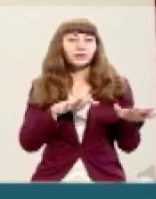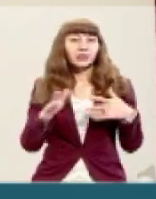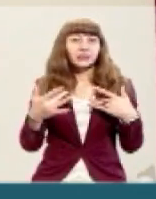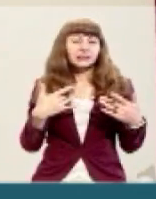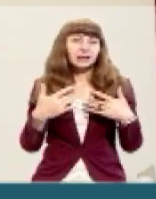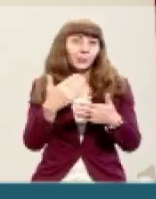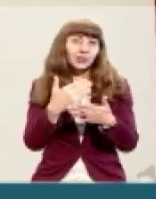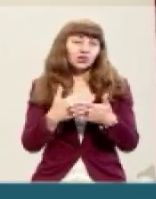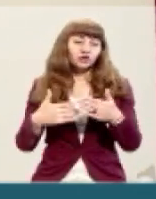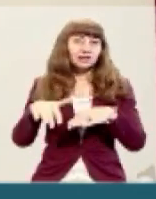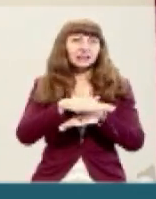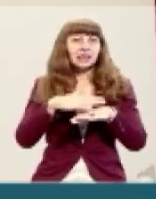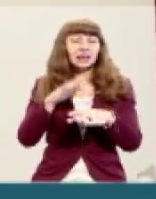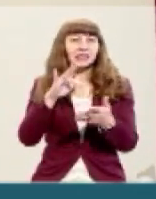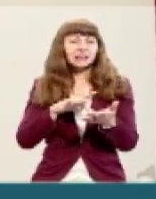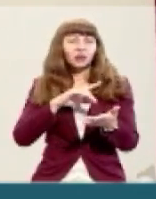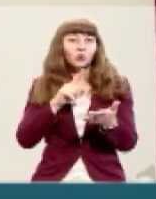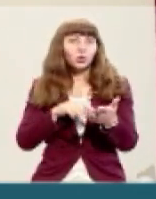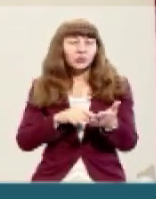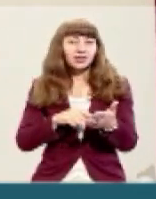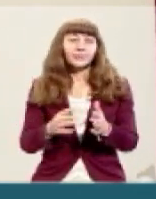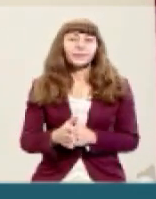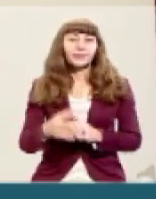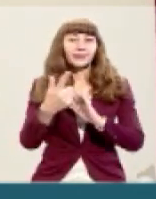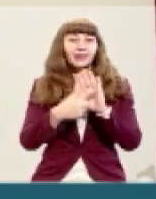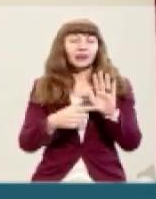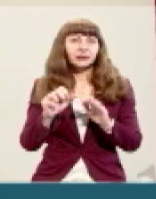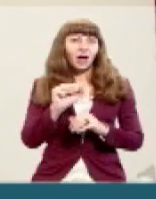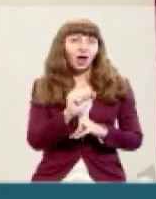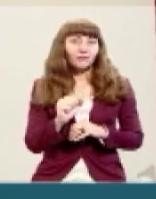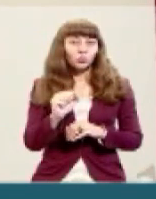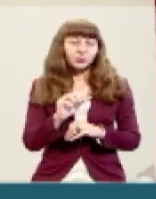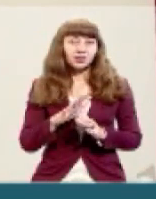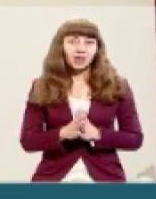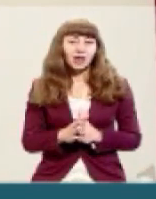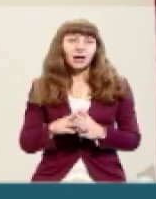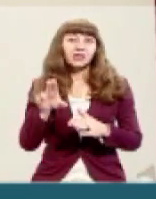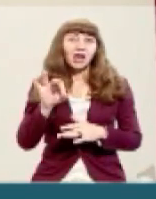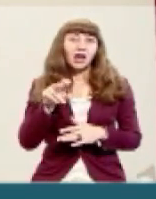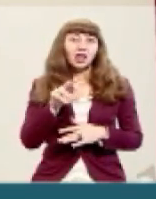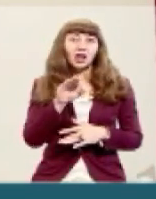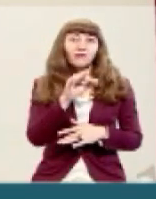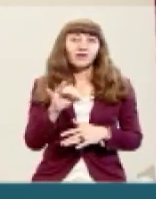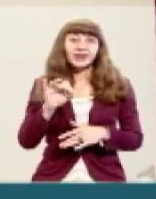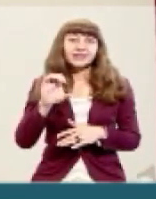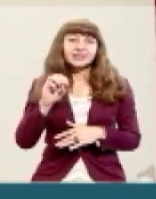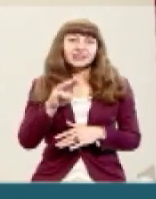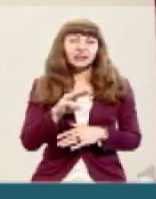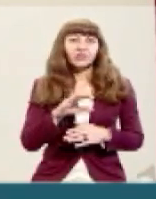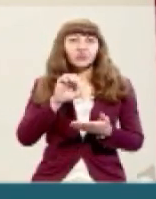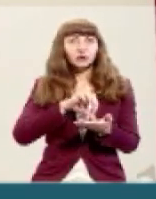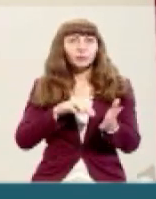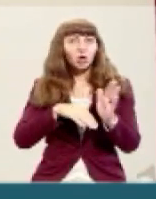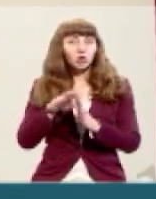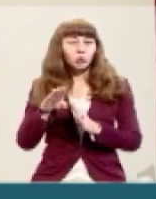қана қоймай, сонымен қатар мерекелік іс-шаралар өтетін негізгі орындарды көрсетеді. Соның ішінде қала орталығындағы концерттік алаңдар, көшедегі